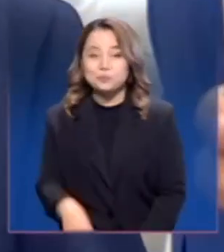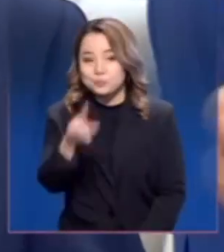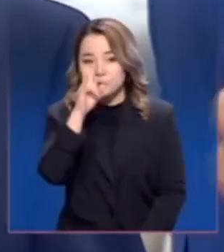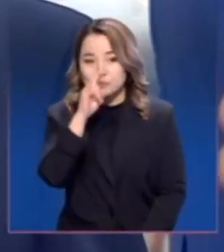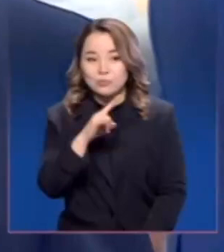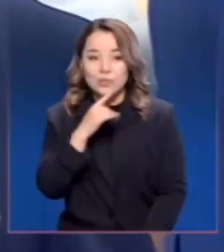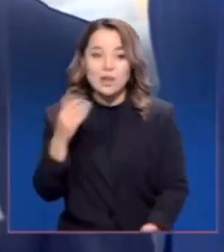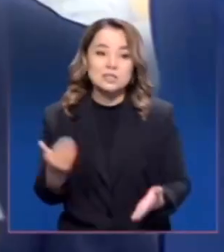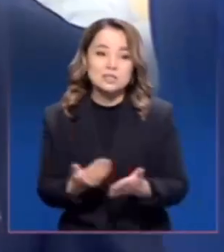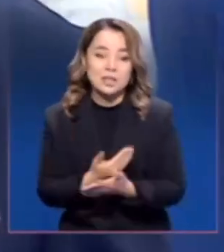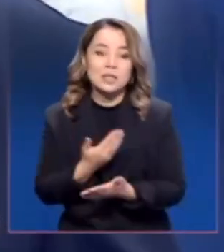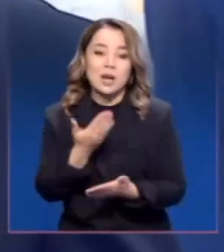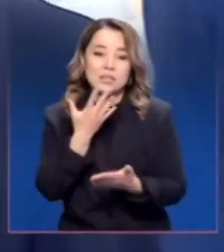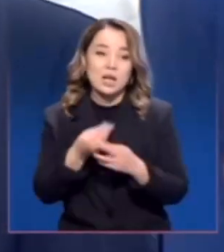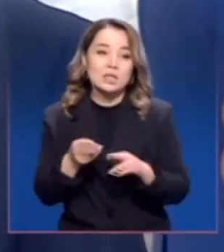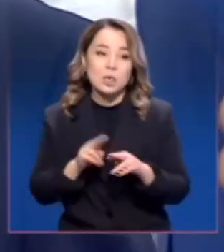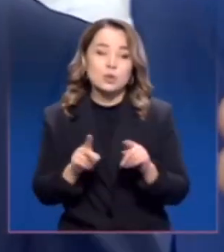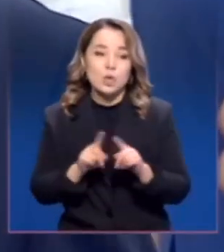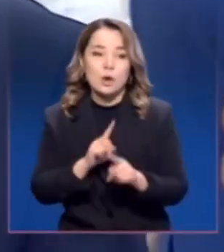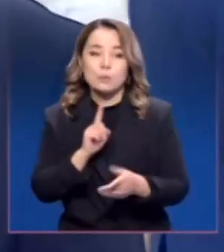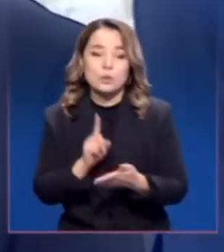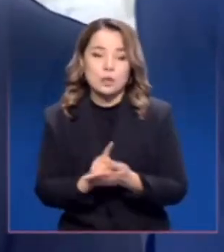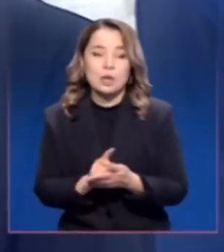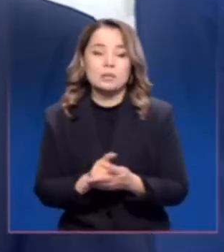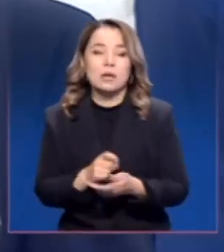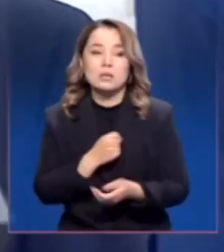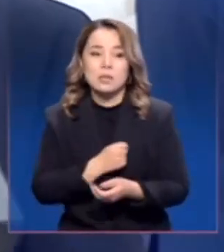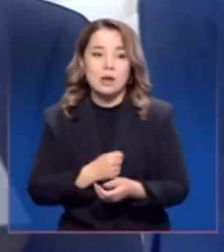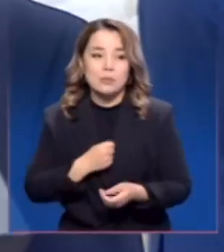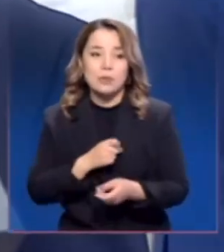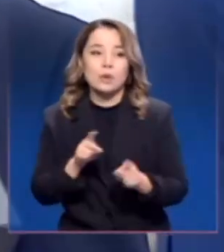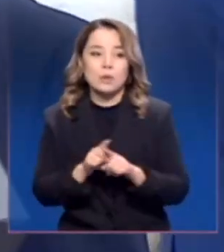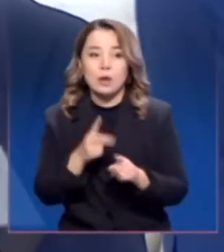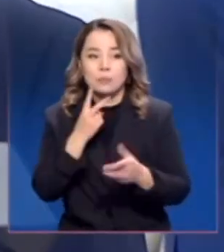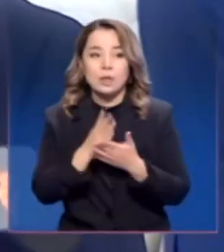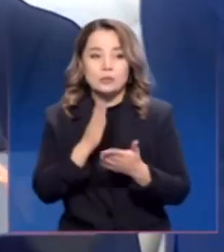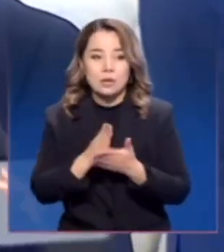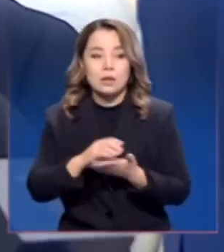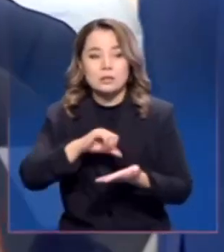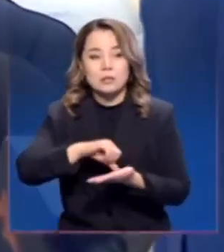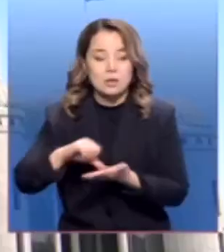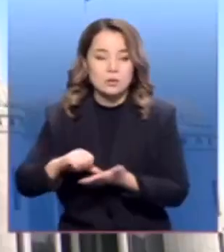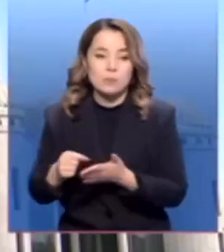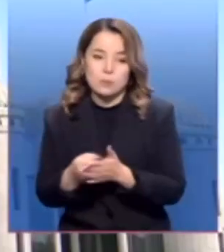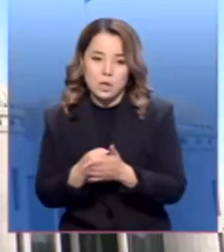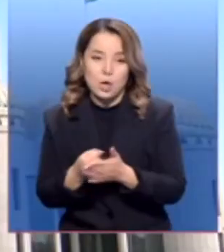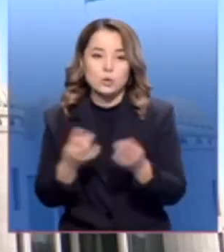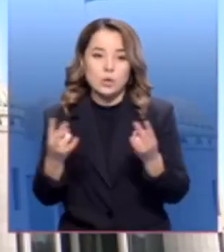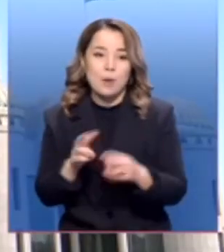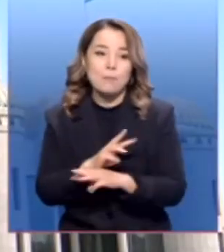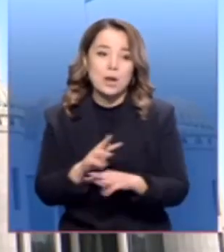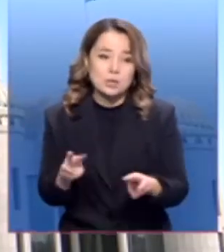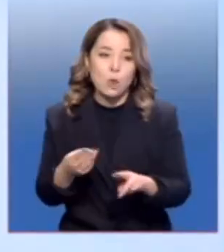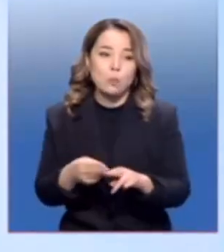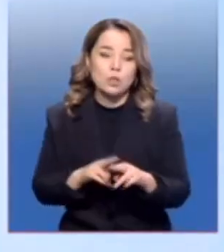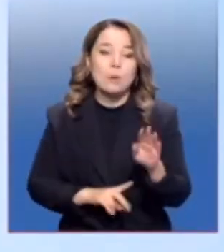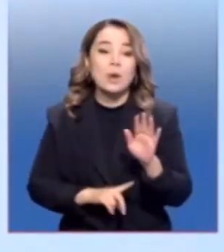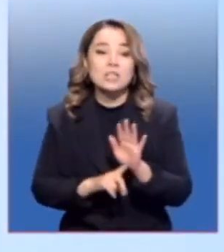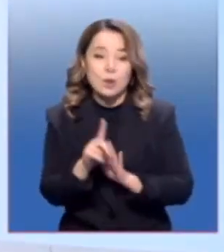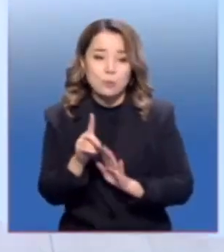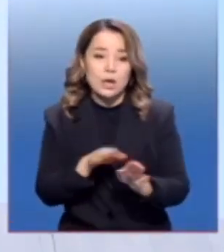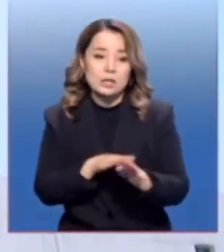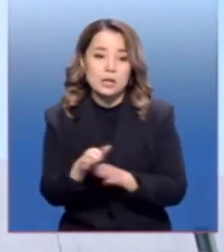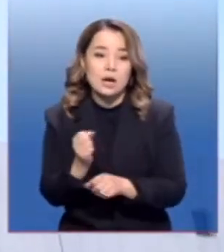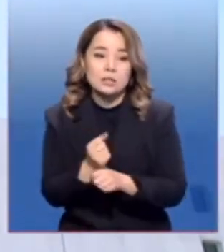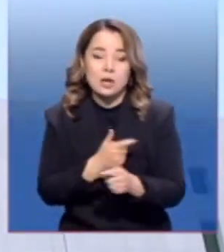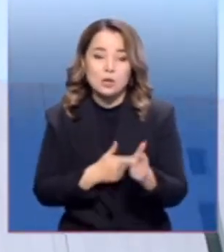Қазақтың жаңағы намысына, мүддесіне нұқсан келіп жатса, стакан тұрғызып партаны өлшіп көтеру. Ал мәжілісмендердің бұл бастамаларын іске